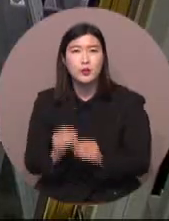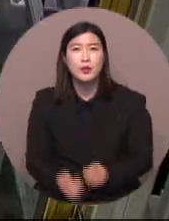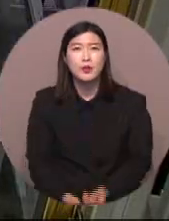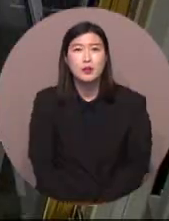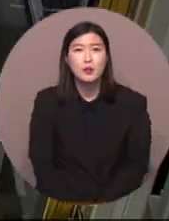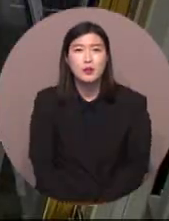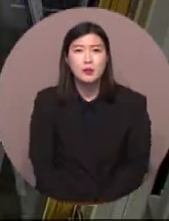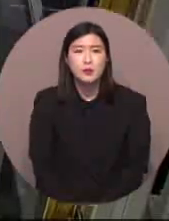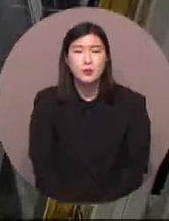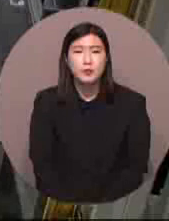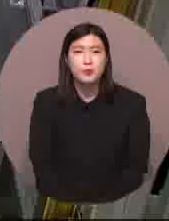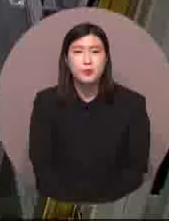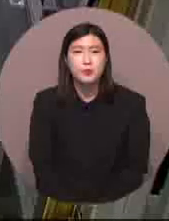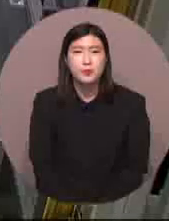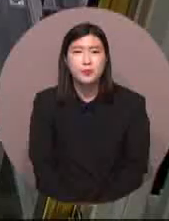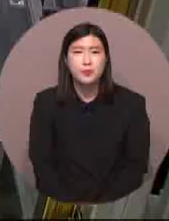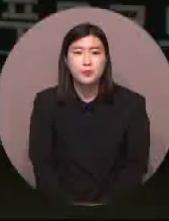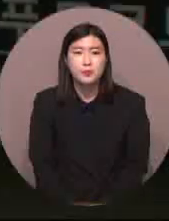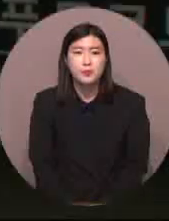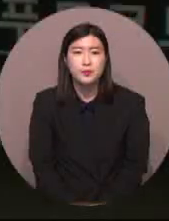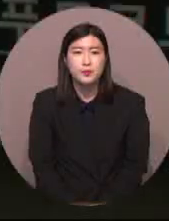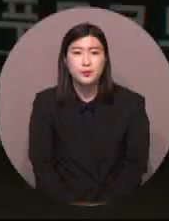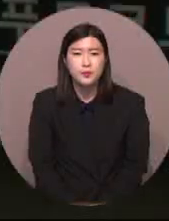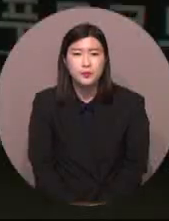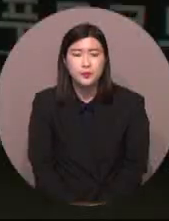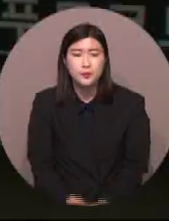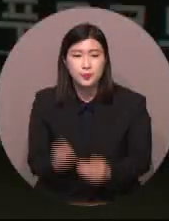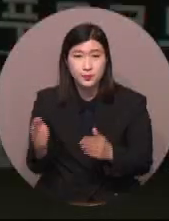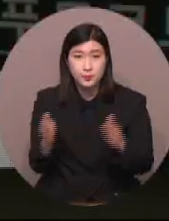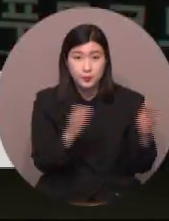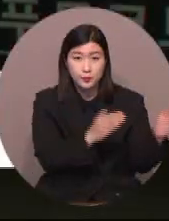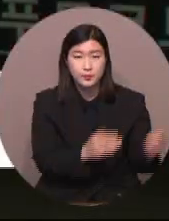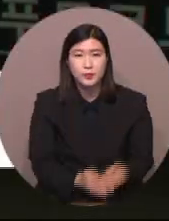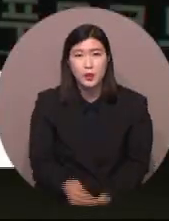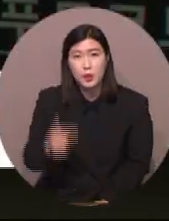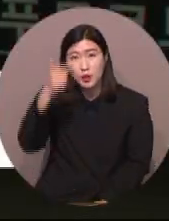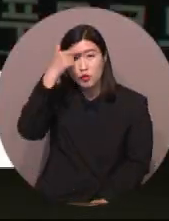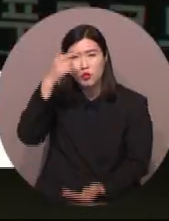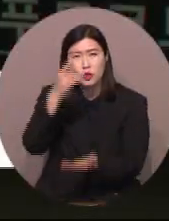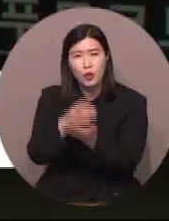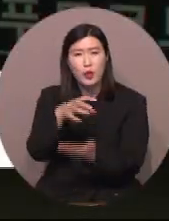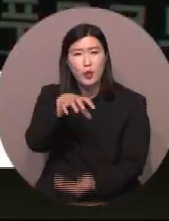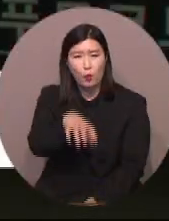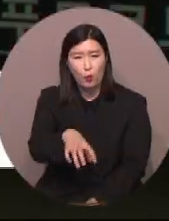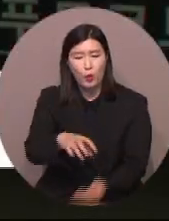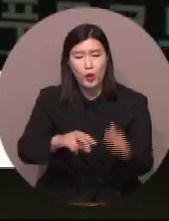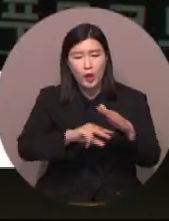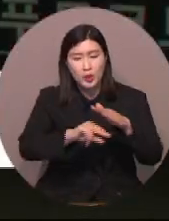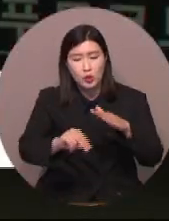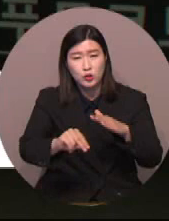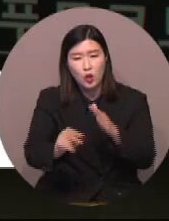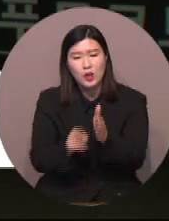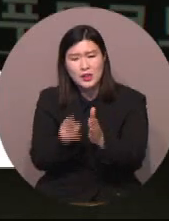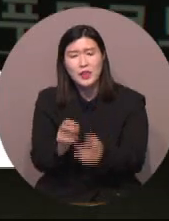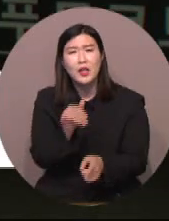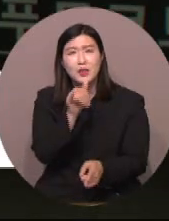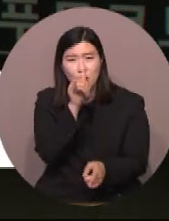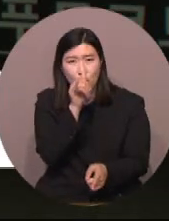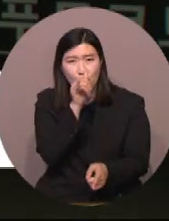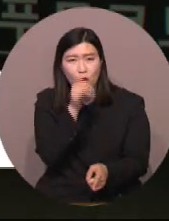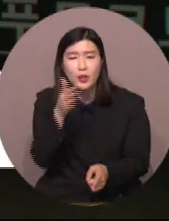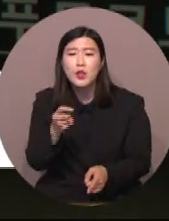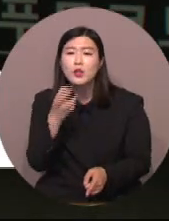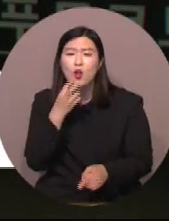흑자 폭을 늘리겠다고 제시했습니다 2 천안 이쪽은 전처리 있고 기차가 있긴 하되